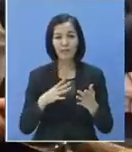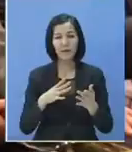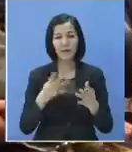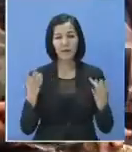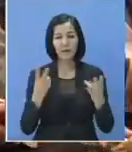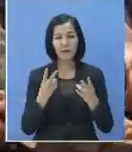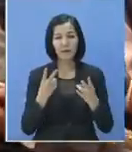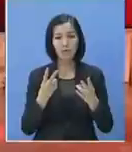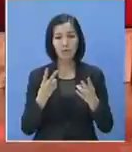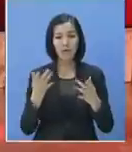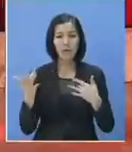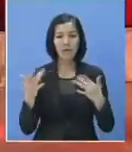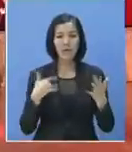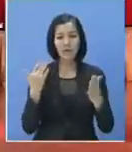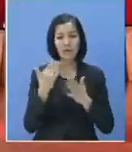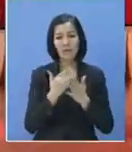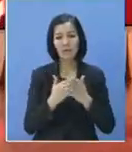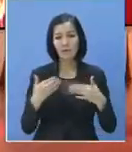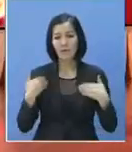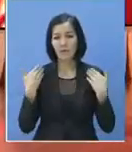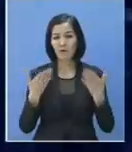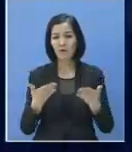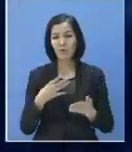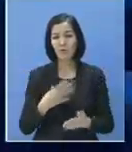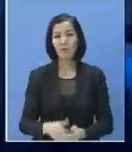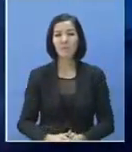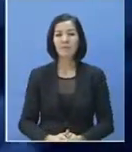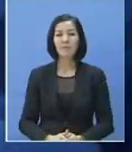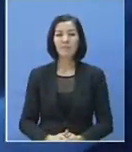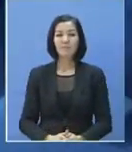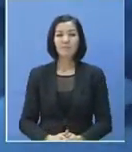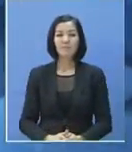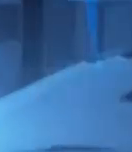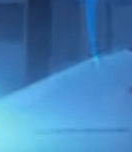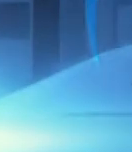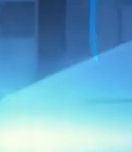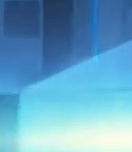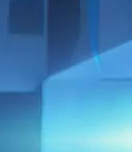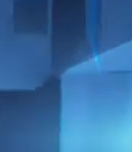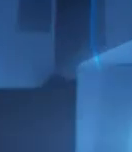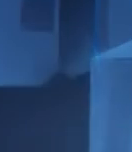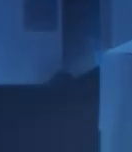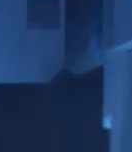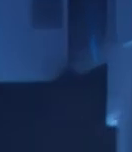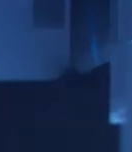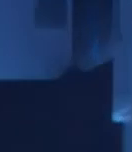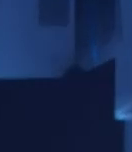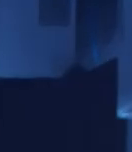ететін маман иелері құрметіне ән биден шашу шашты. Мадина Берқызы, Жайық Құрманбаев, Жетісу телеарнасы.